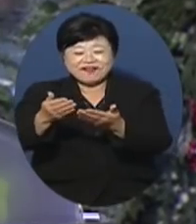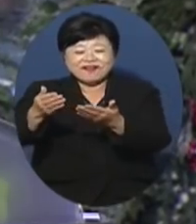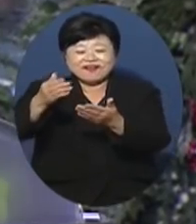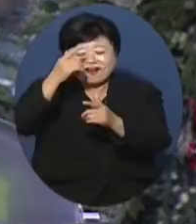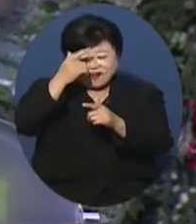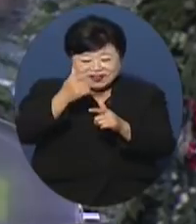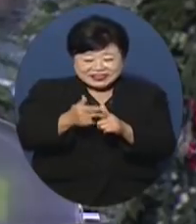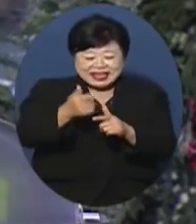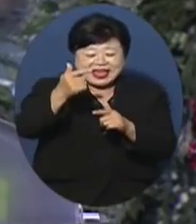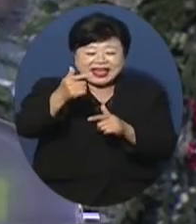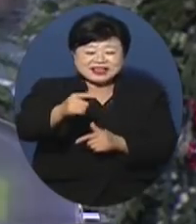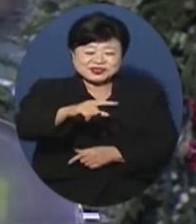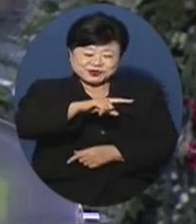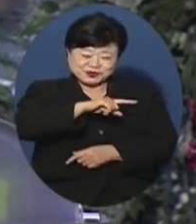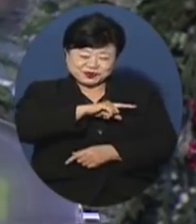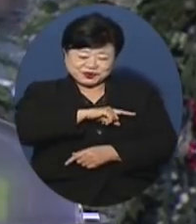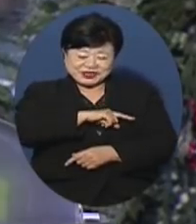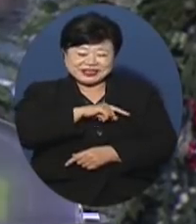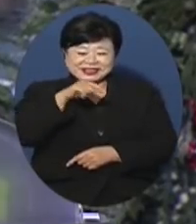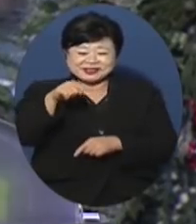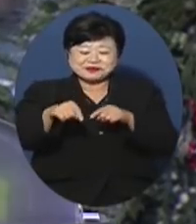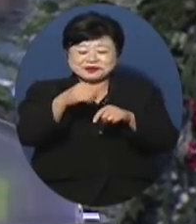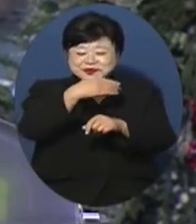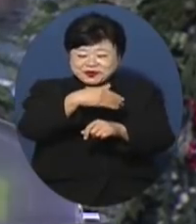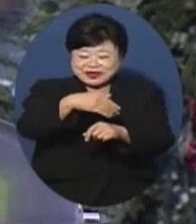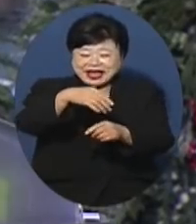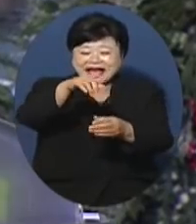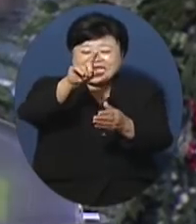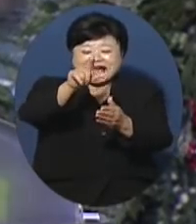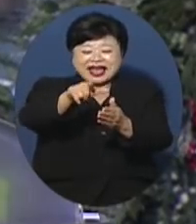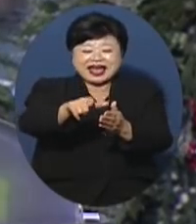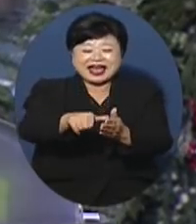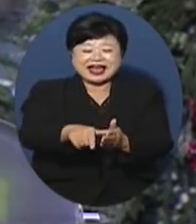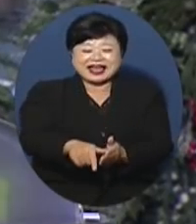서리요. 예수